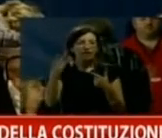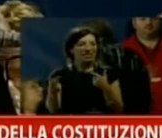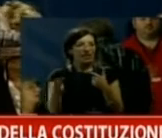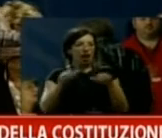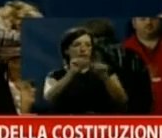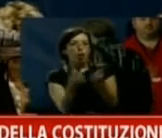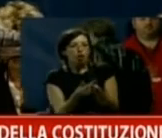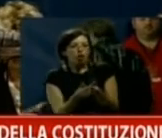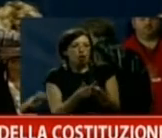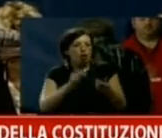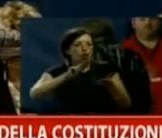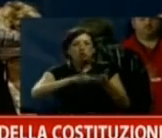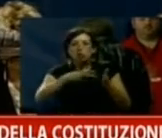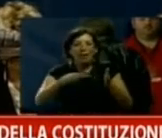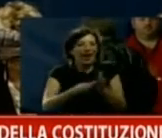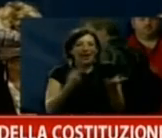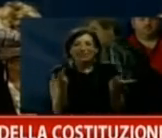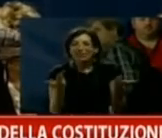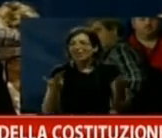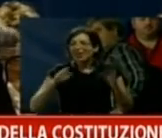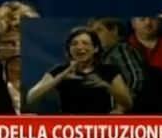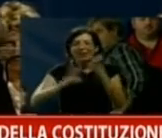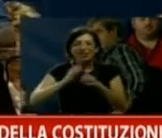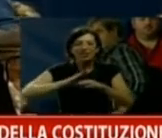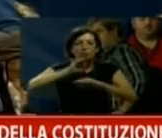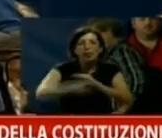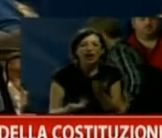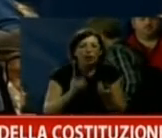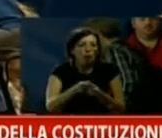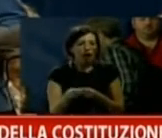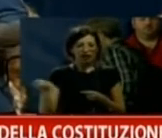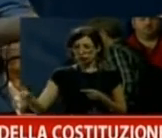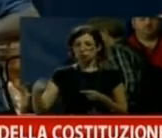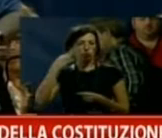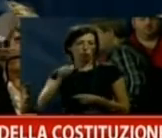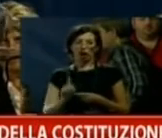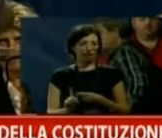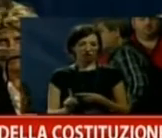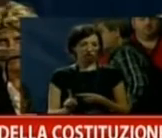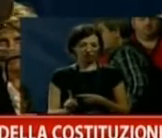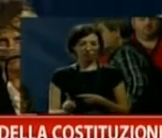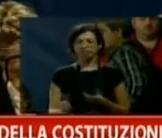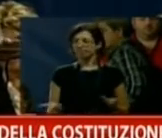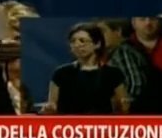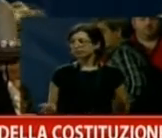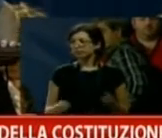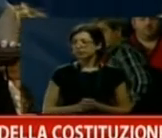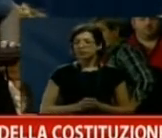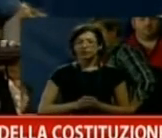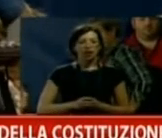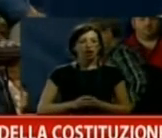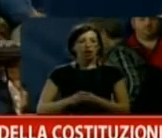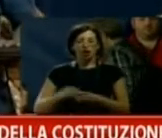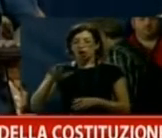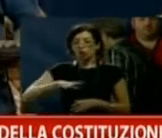uscire tutti dalla minorità. È stato ricordato Pertini, non ci sono più quelli di Marzabotto, non so